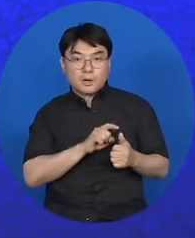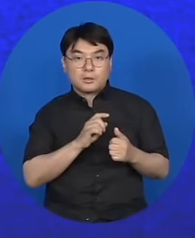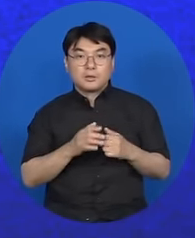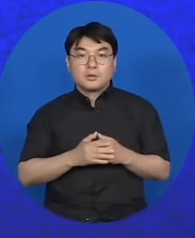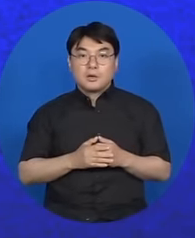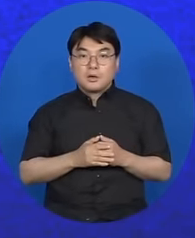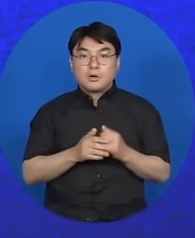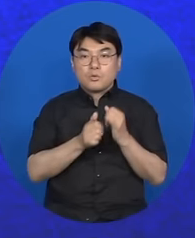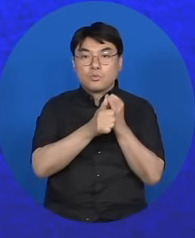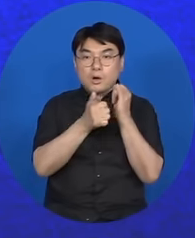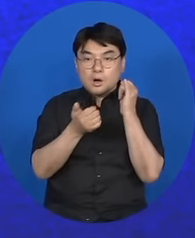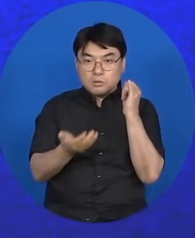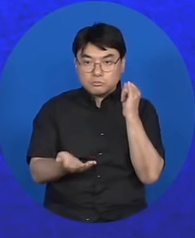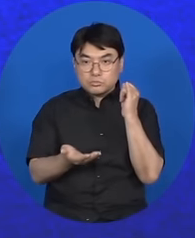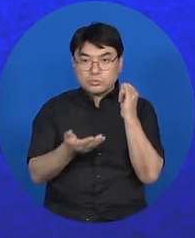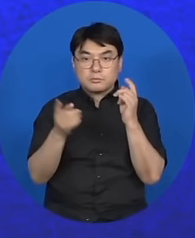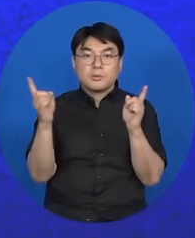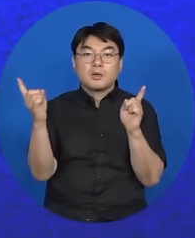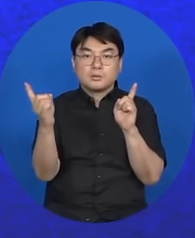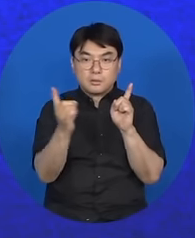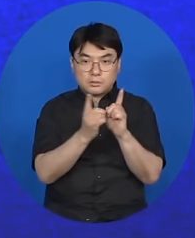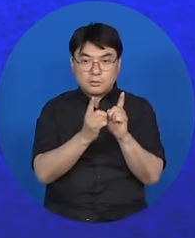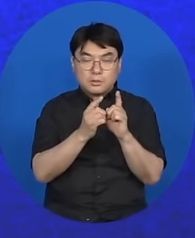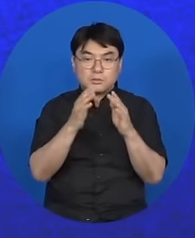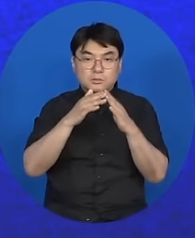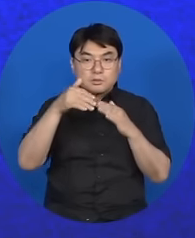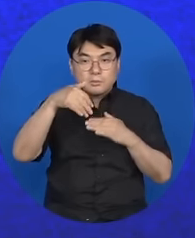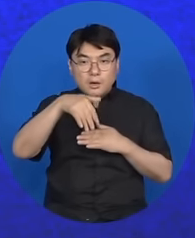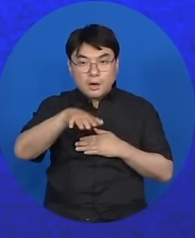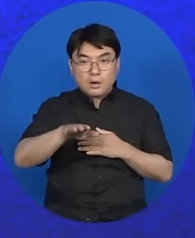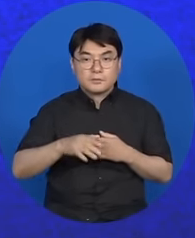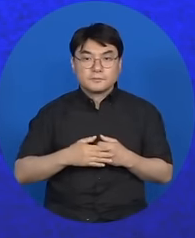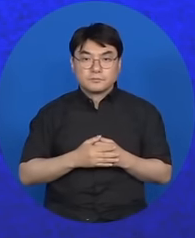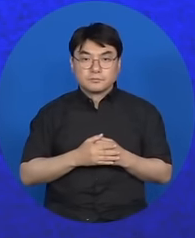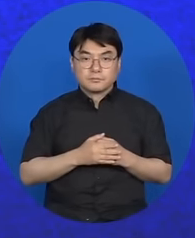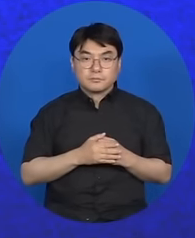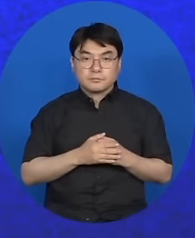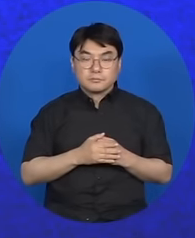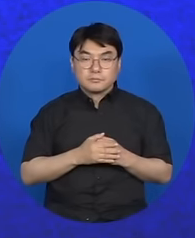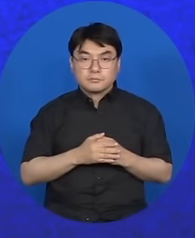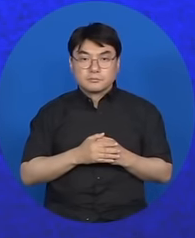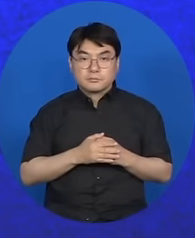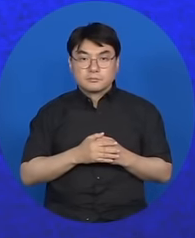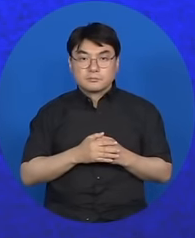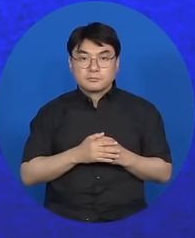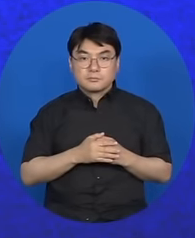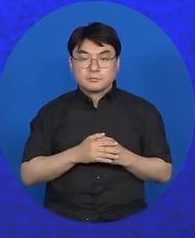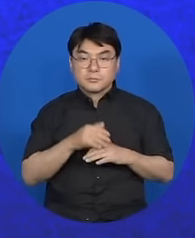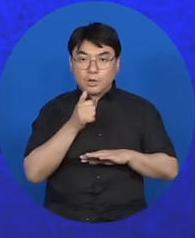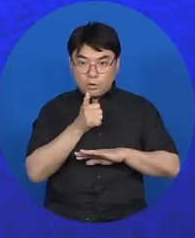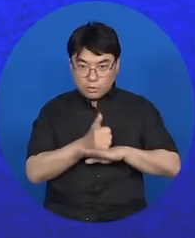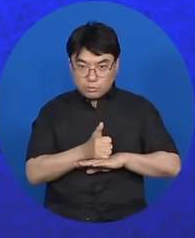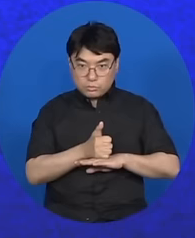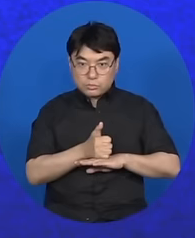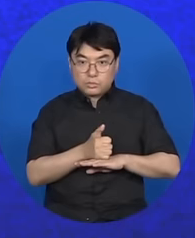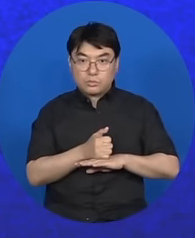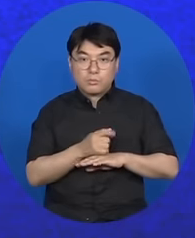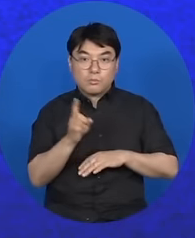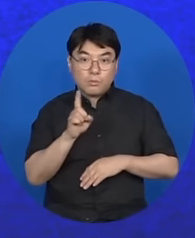과부가 있는데 그 과부의 집에 가라고 했던 것입니다. 처음에는 이유를 얘기 안 했지만 결론적으로는